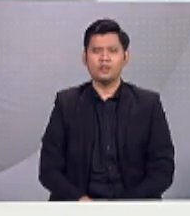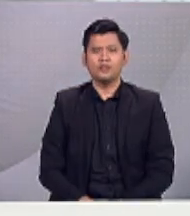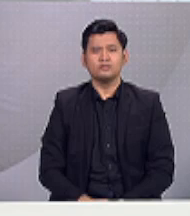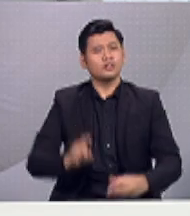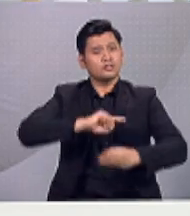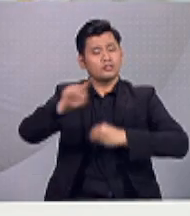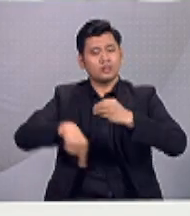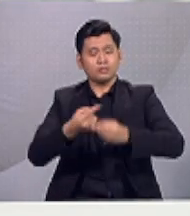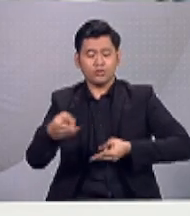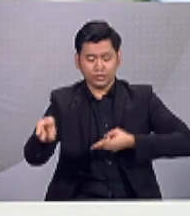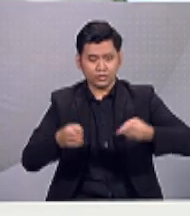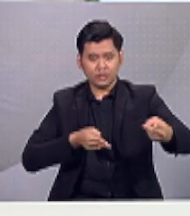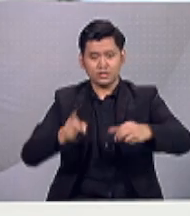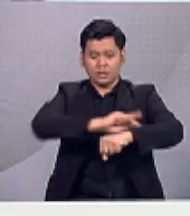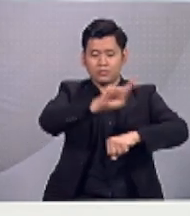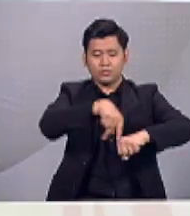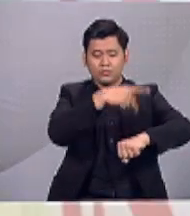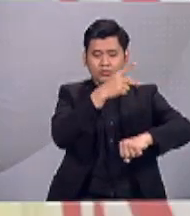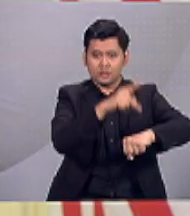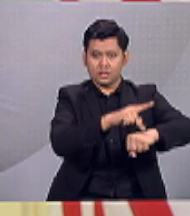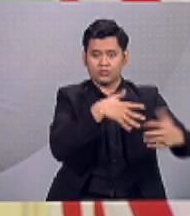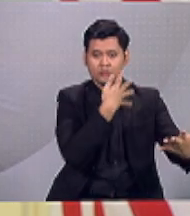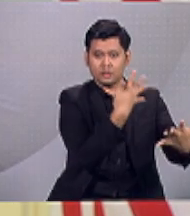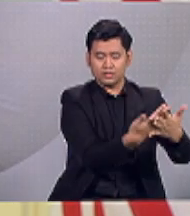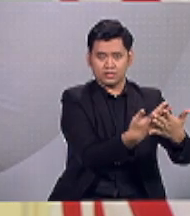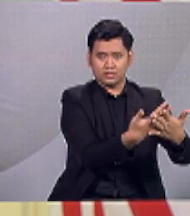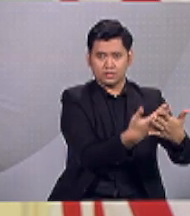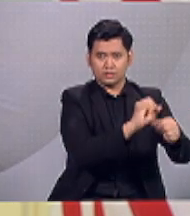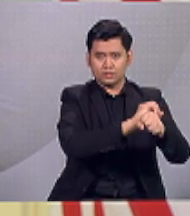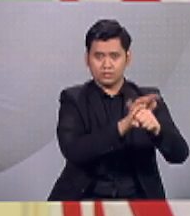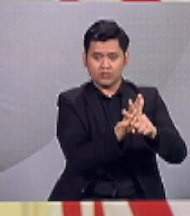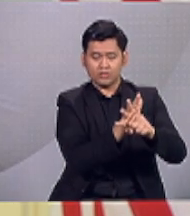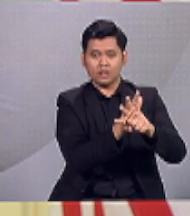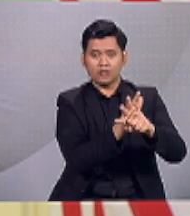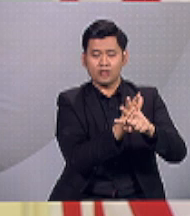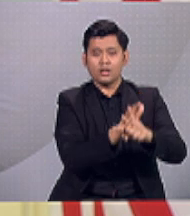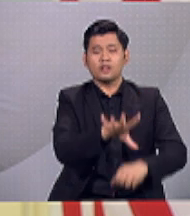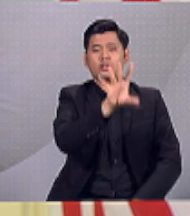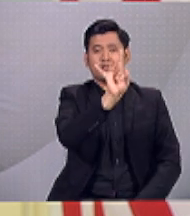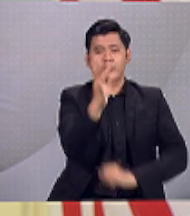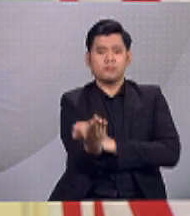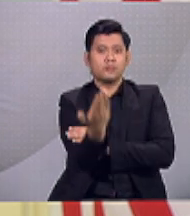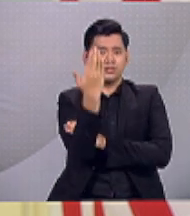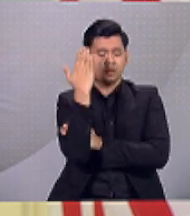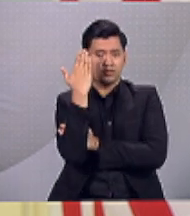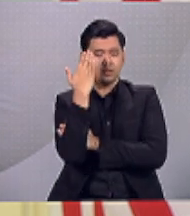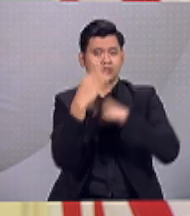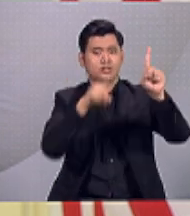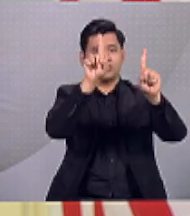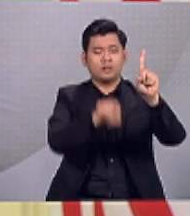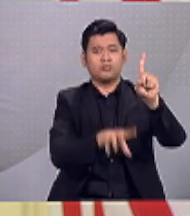Mengenai pengurusan pusat kuarantin, sehingga jam 8 pagi 1 Jun,